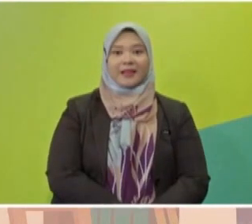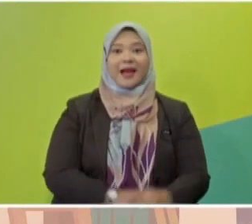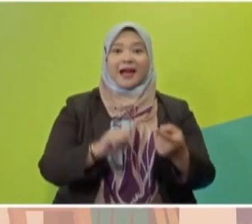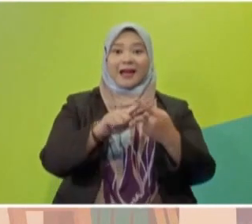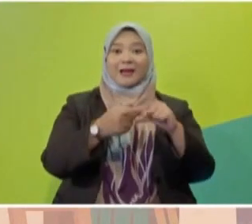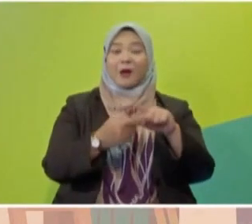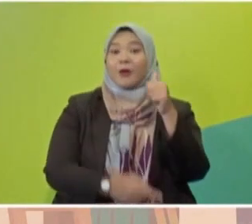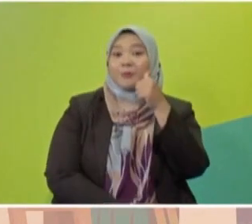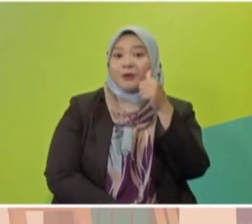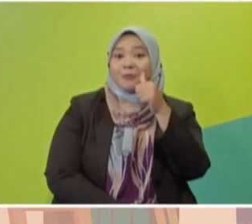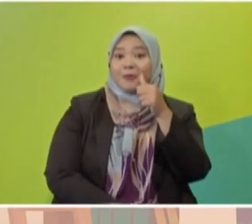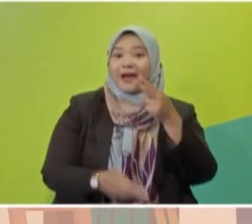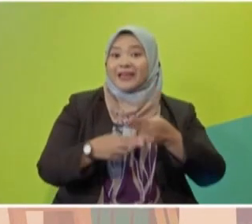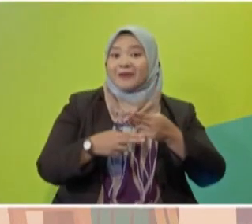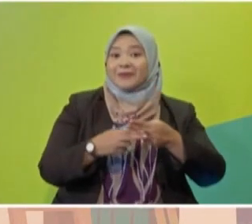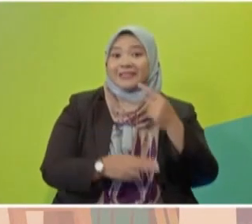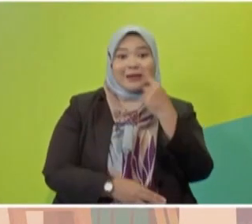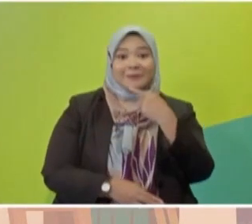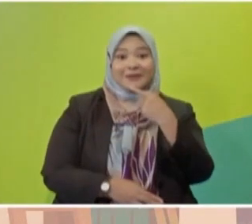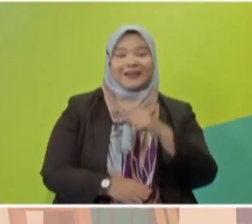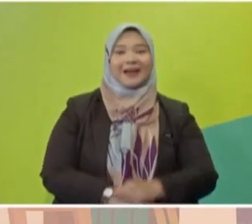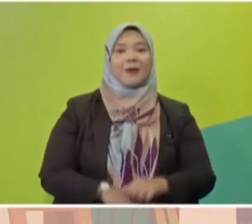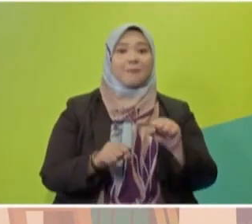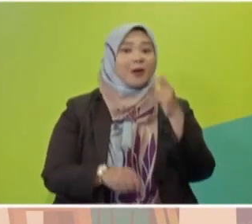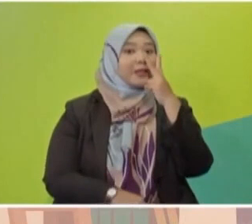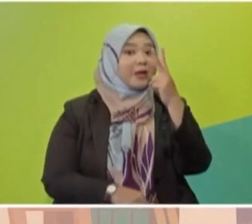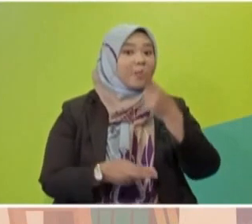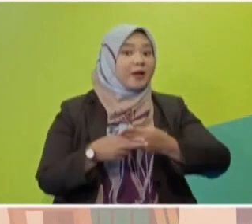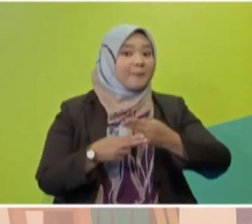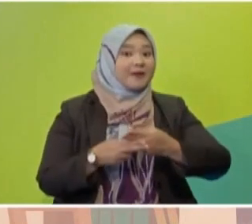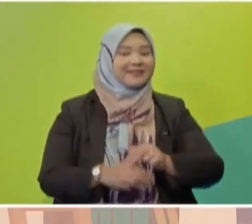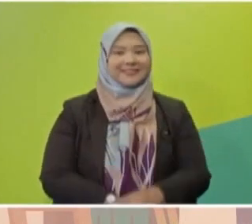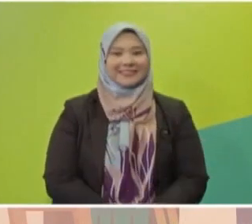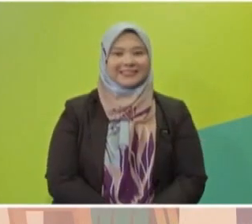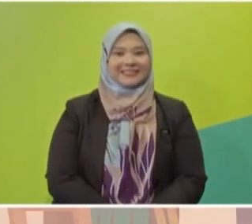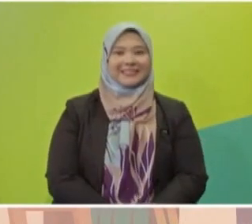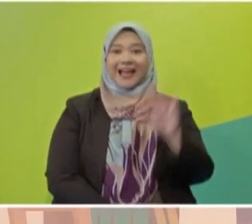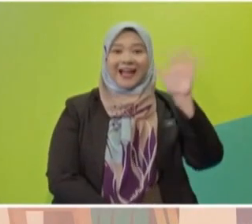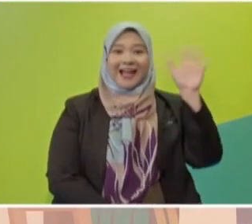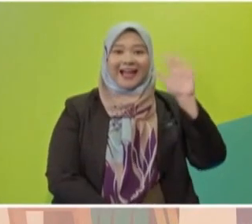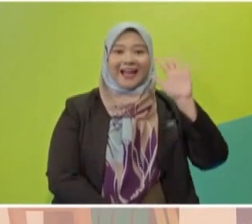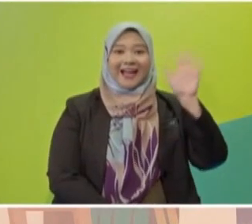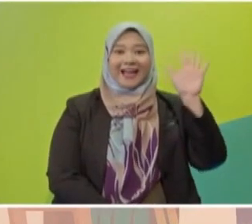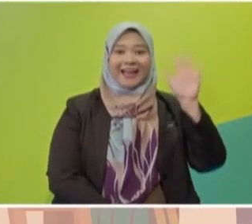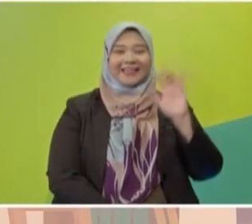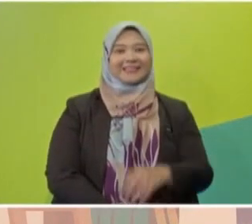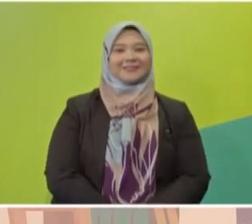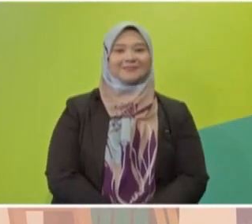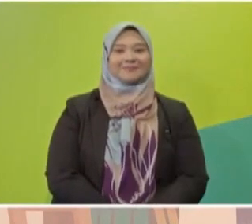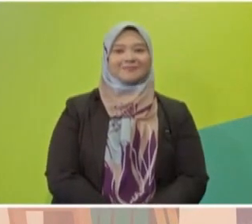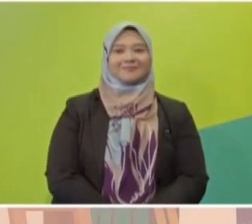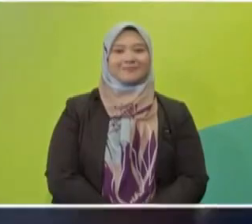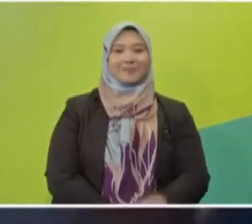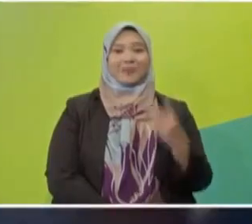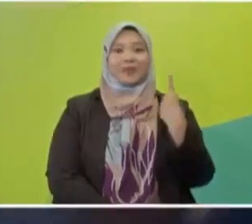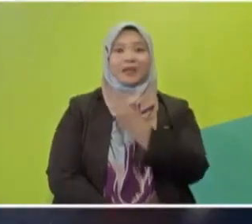binti Hashim. Husna. Hai, selamat berkenalan. Kita dah berkenalan dengan empat-empat anak murid